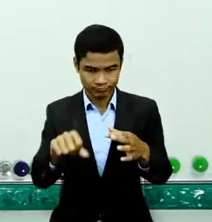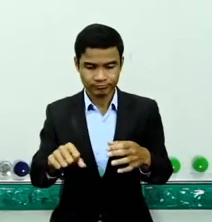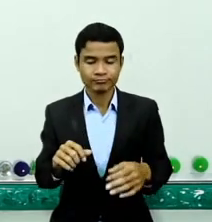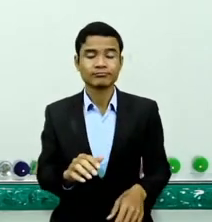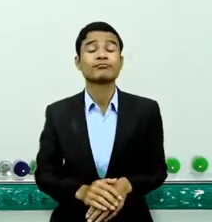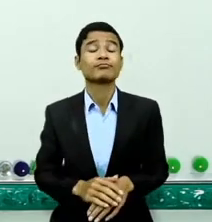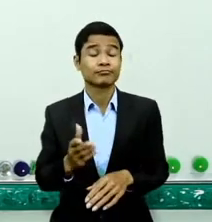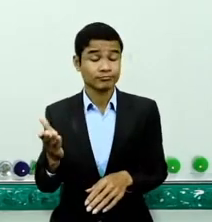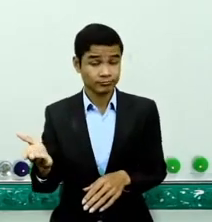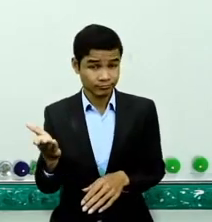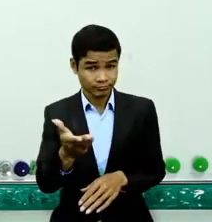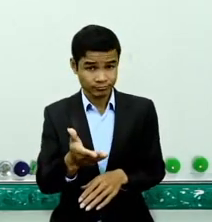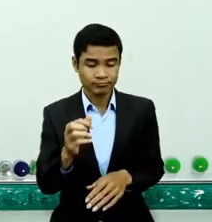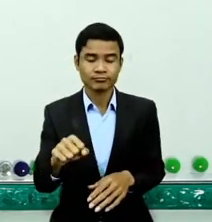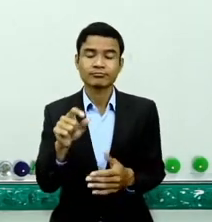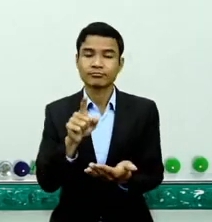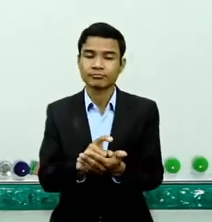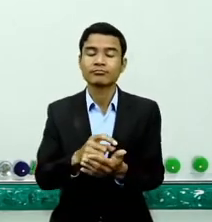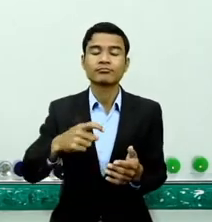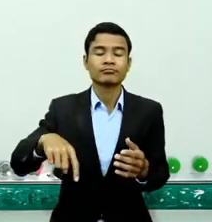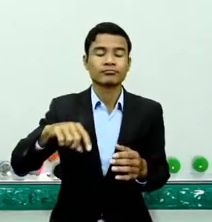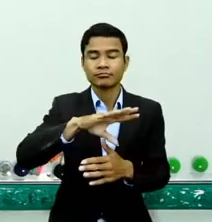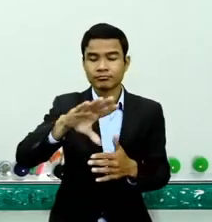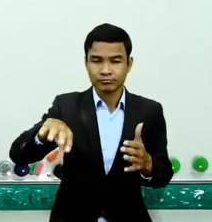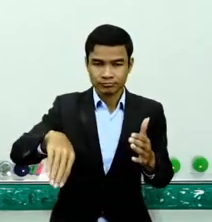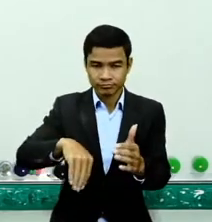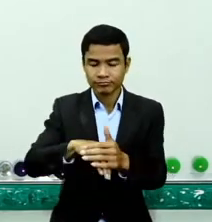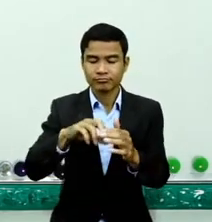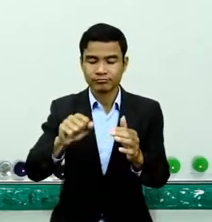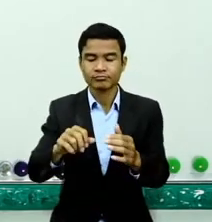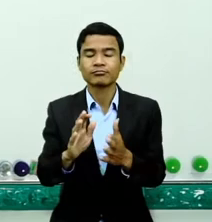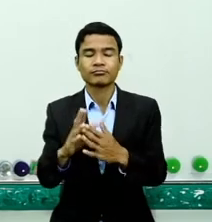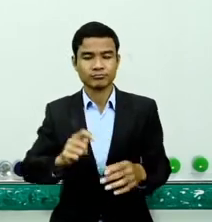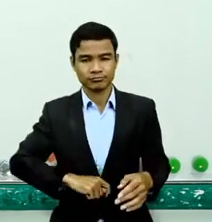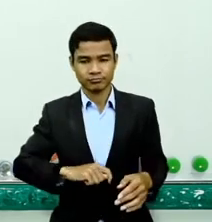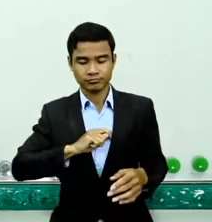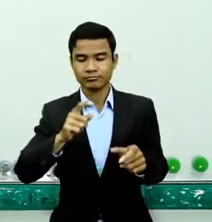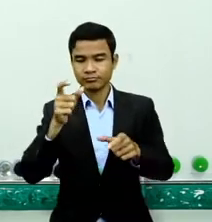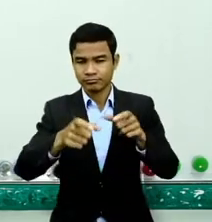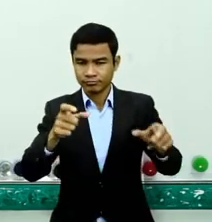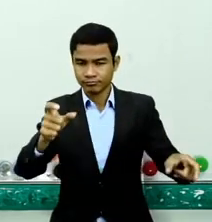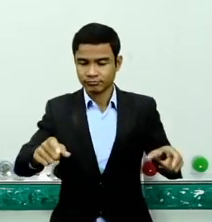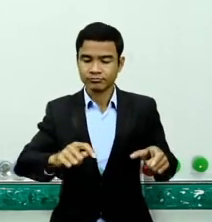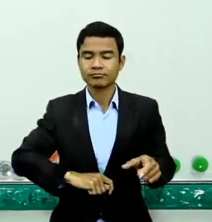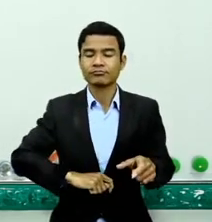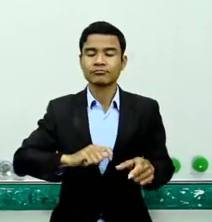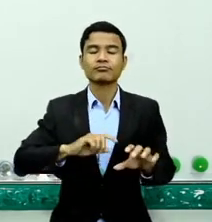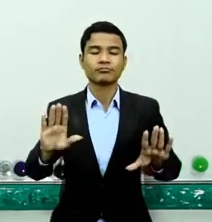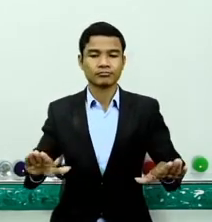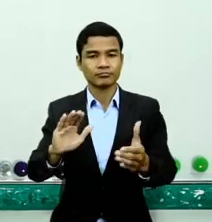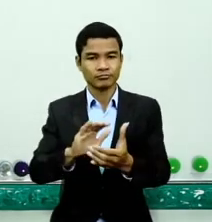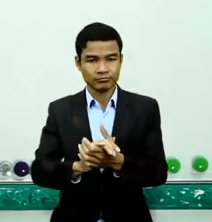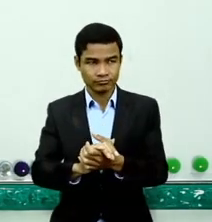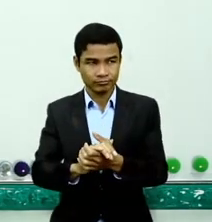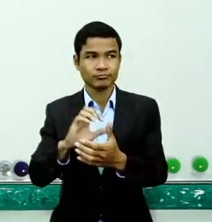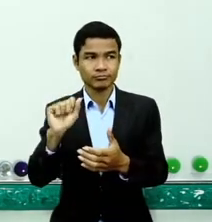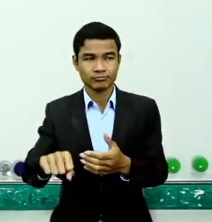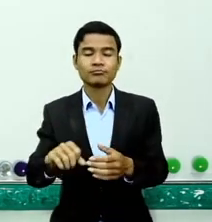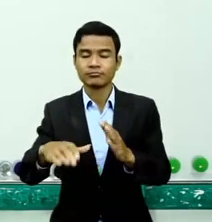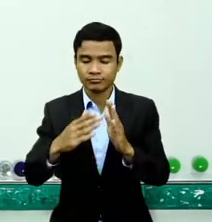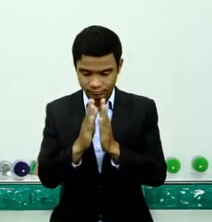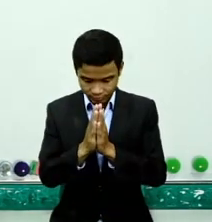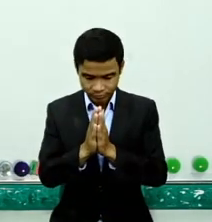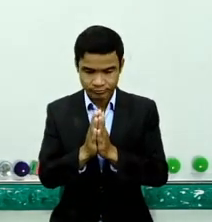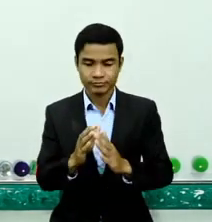mộc chà được chưa nè ở vậy từng ở này hết để thưa ở phụ quát luôn nơi chửi mùi kia giang sóc sàn mẹ nấy con chà con